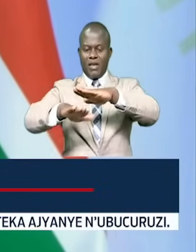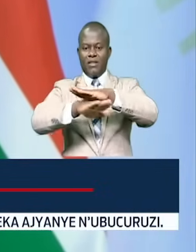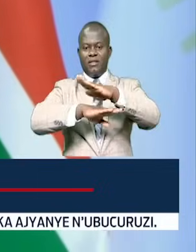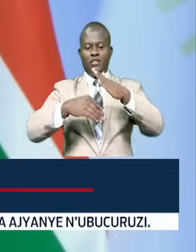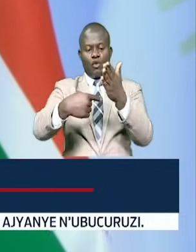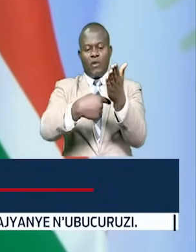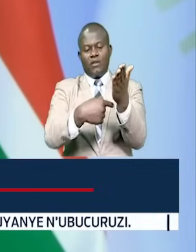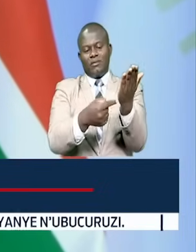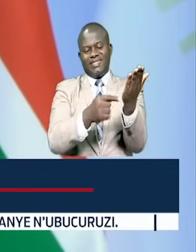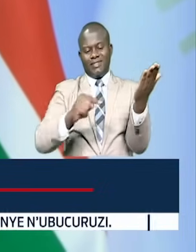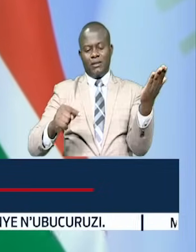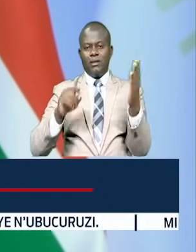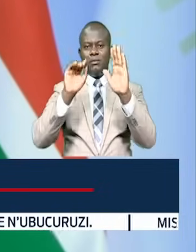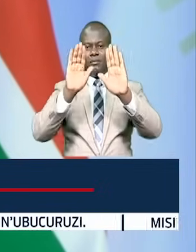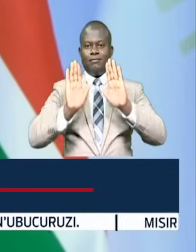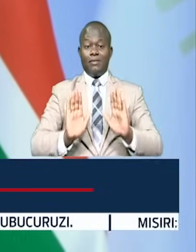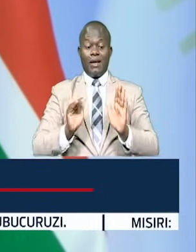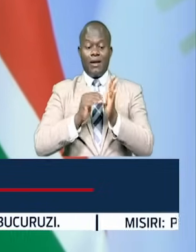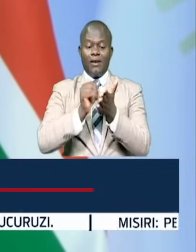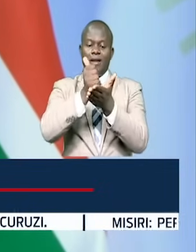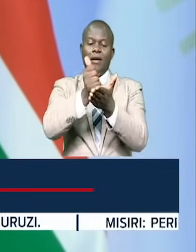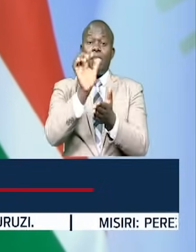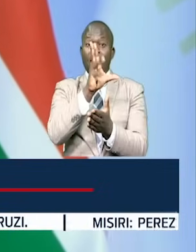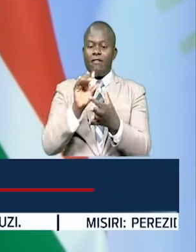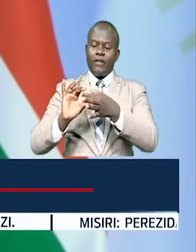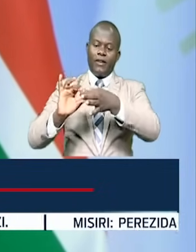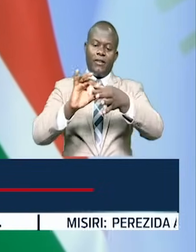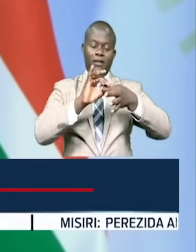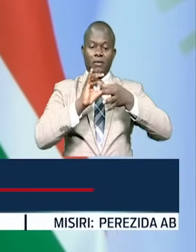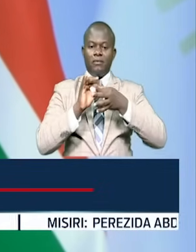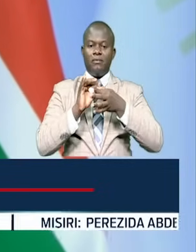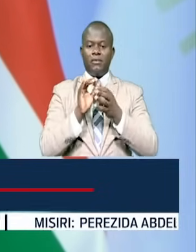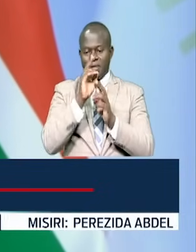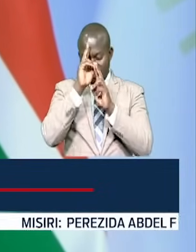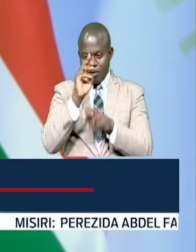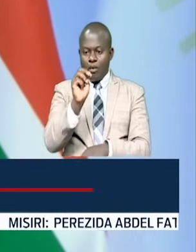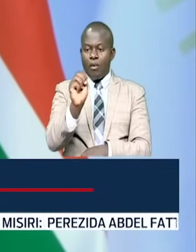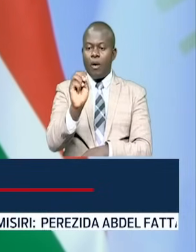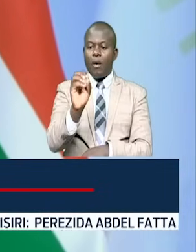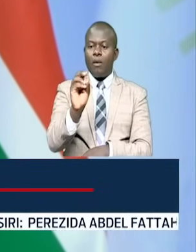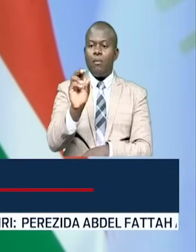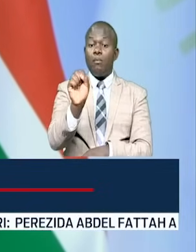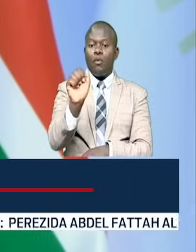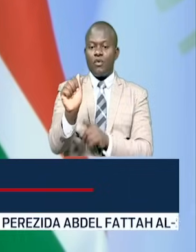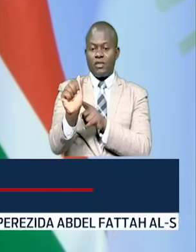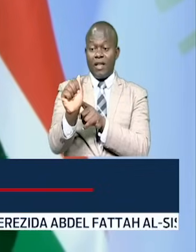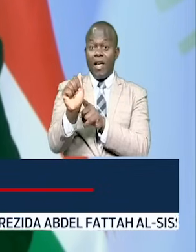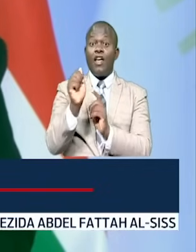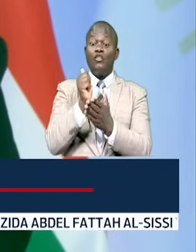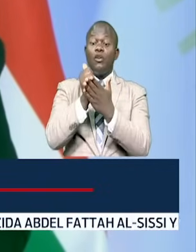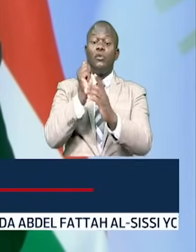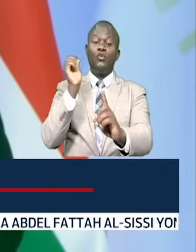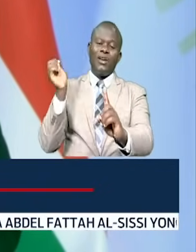n'ikoranabuhanga by'indashyikirwa no gufasha umuryango wa Afurika yunze ubumwe nyakubahwa Musa kugira ku ntego mwishyiriyeho